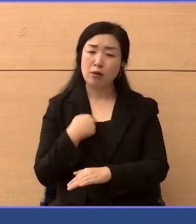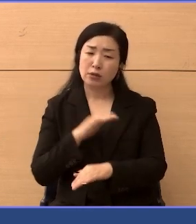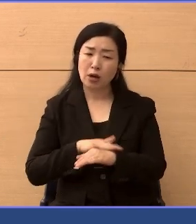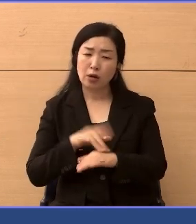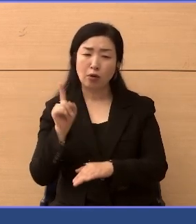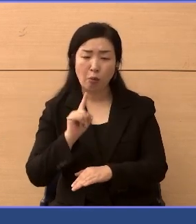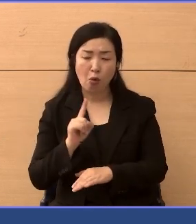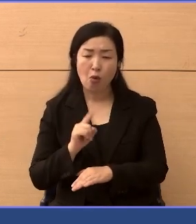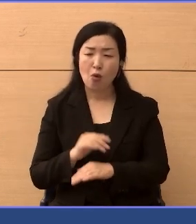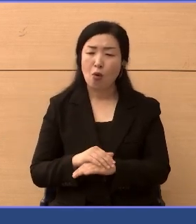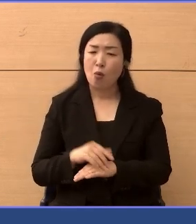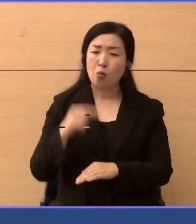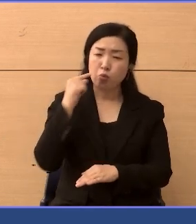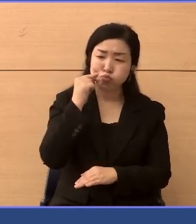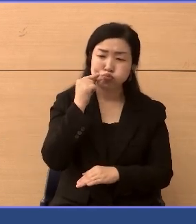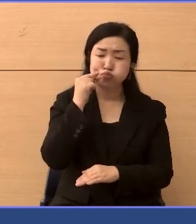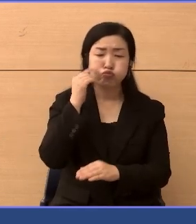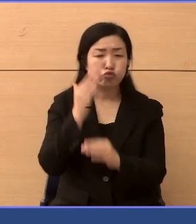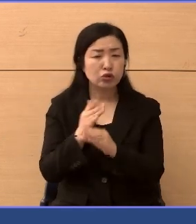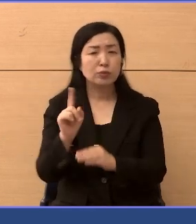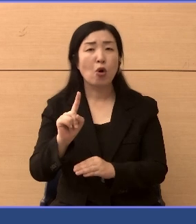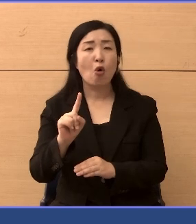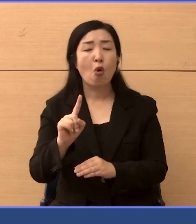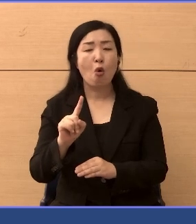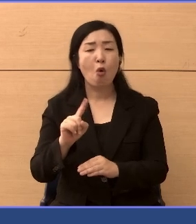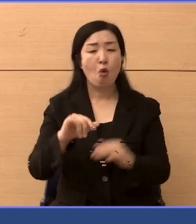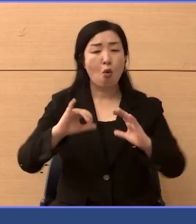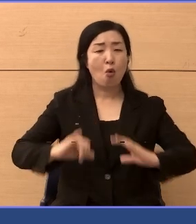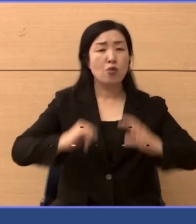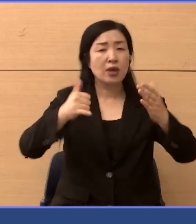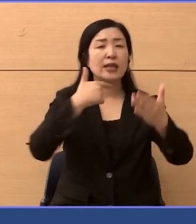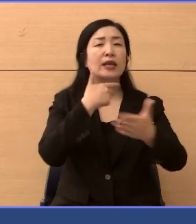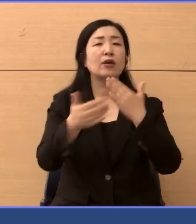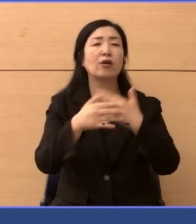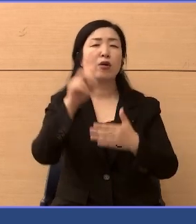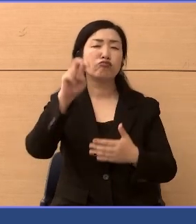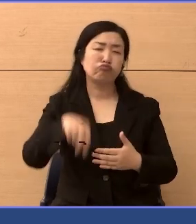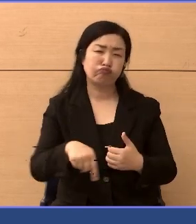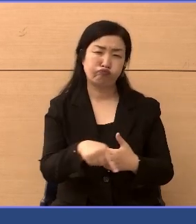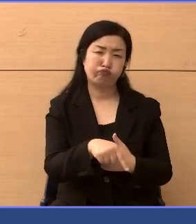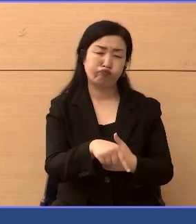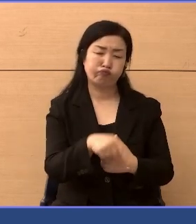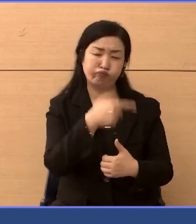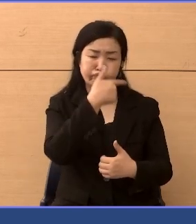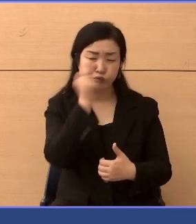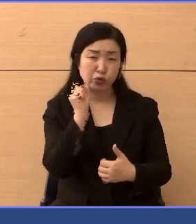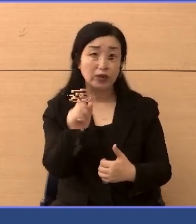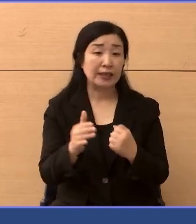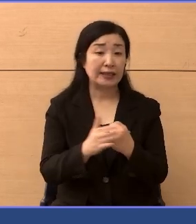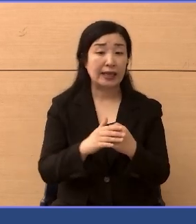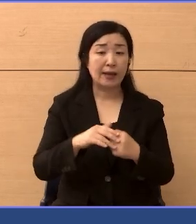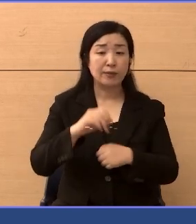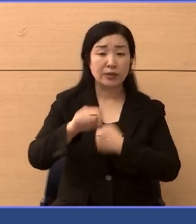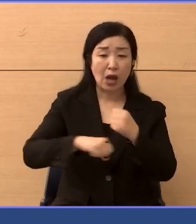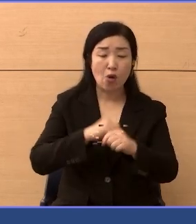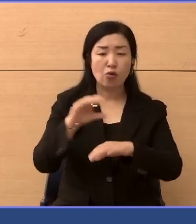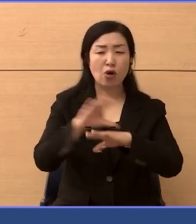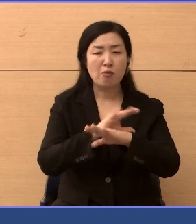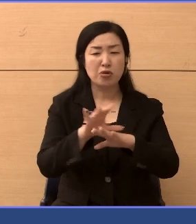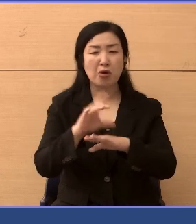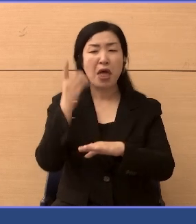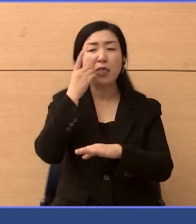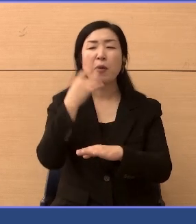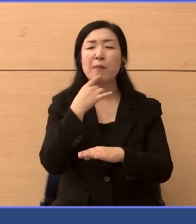experience of 사람들이 the world, 있습니다. especially 또 세상에 대한 if they spend 경험이 their 적은 free 경우가 time on a 많습니다. computer or 특히 mobile phone 자유시간을 and don't leave the 컴퓨터라던가 family